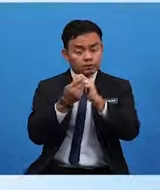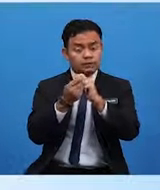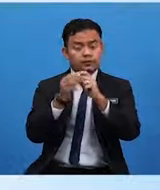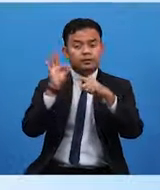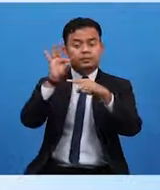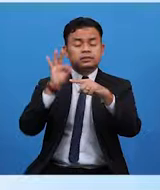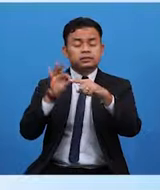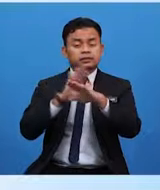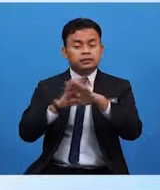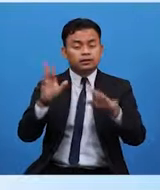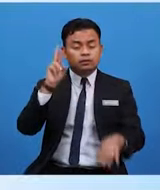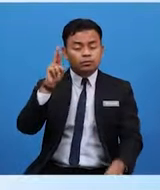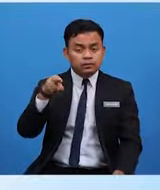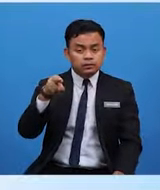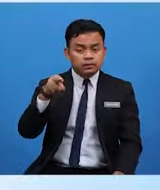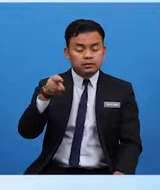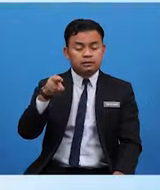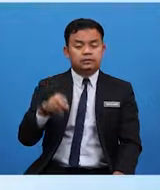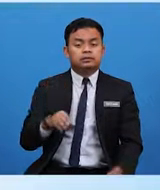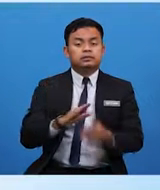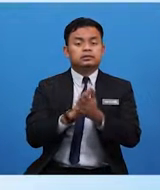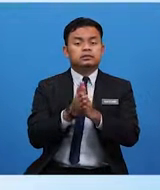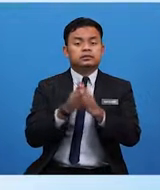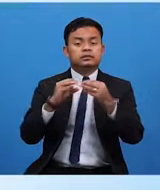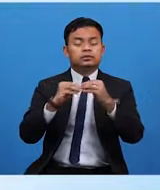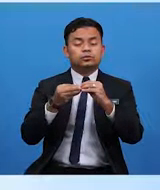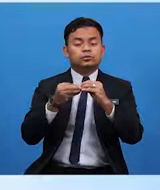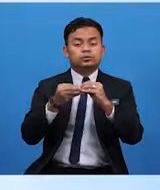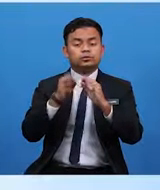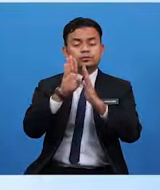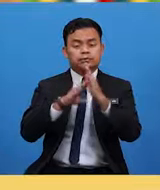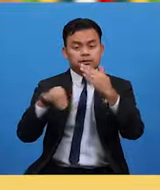kepada nomor bercampur dan sebaliknya